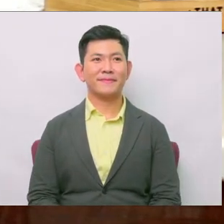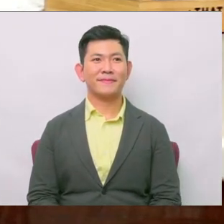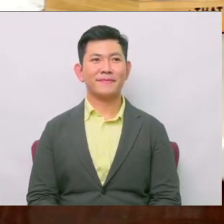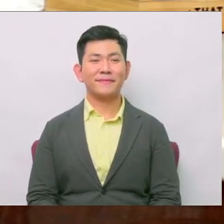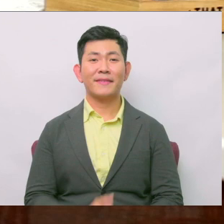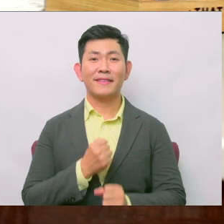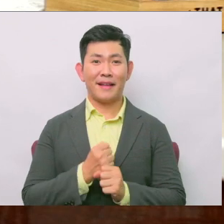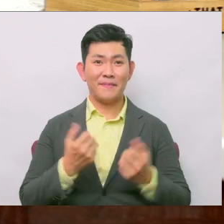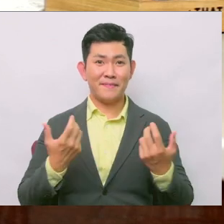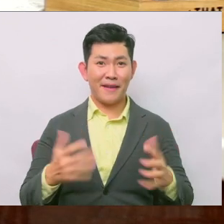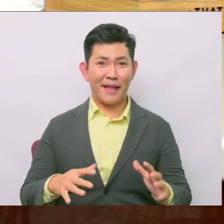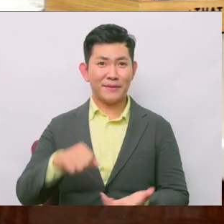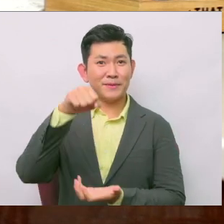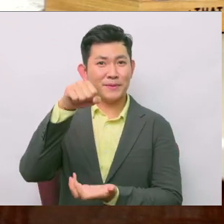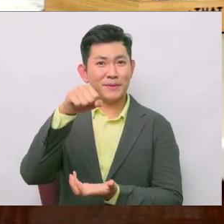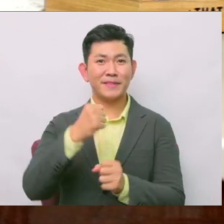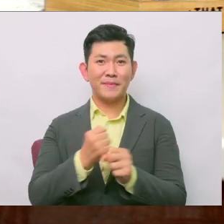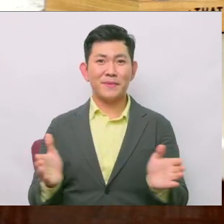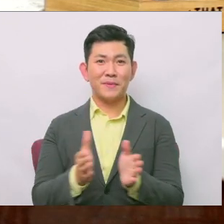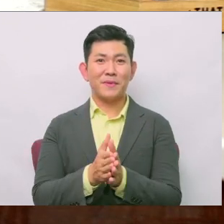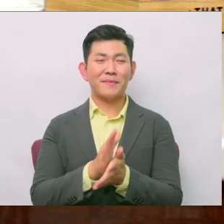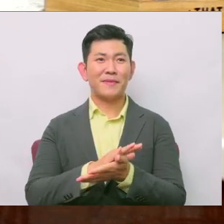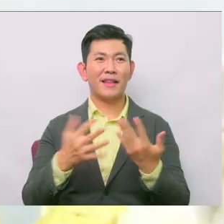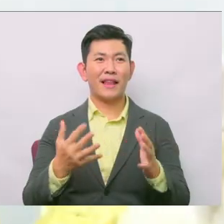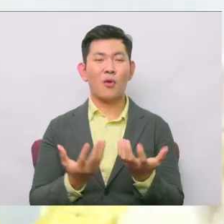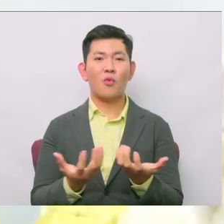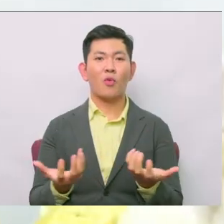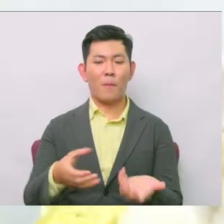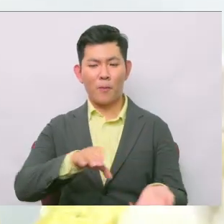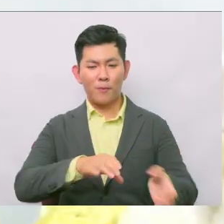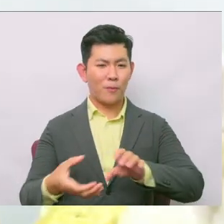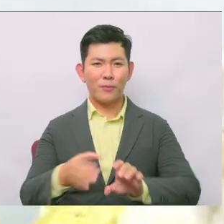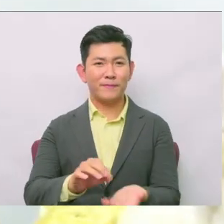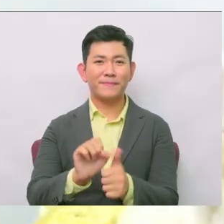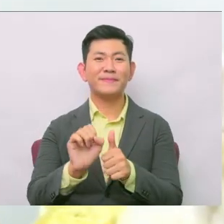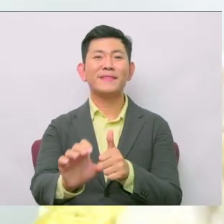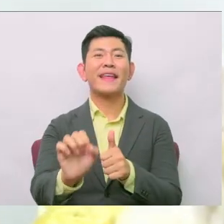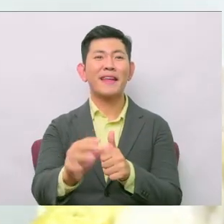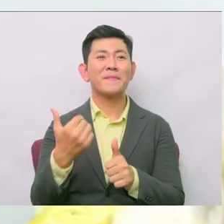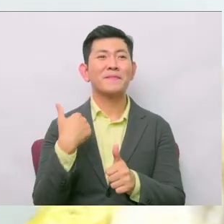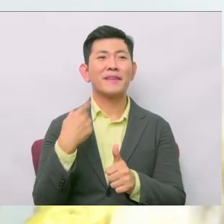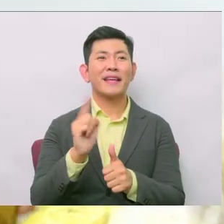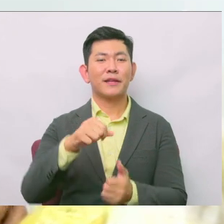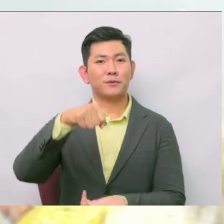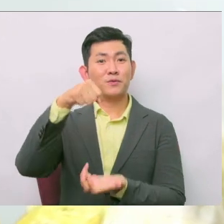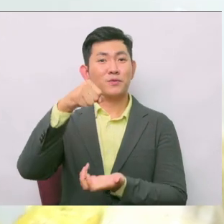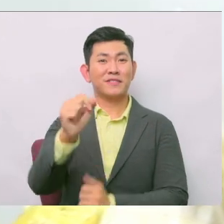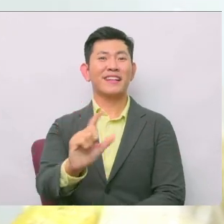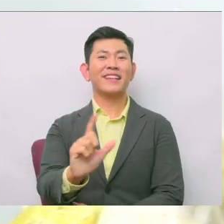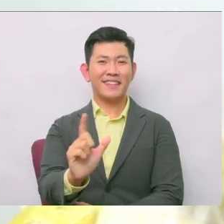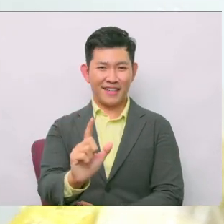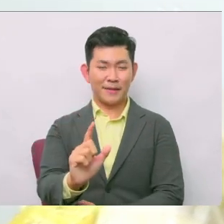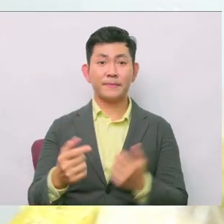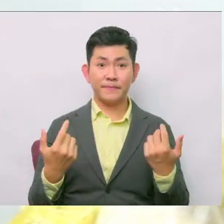ทำรวมไว้แล้วนะคะสมุนไพรทุกอย่างที่เมื่อกี้ครูจุ๋มได้แนะนำไปนะคะเราก็จะรวมไว้ในถุงนี้นะคะสำหรับนะ